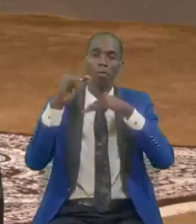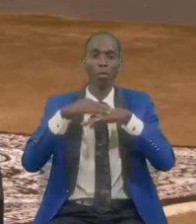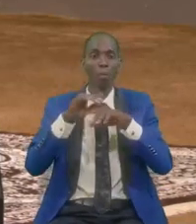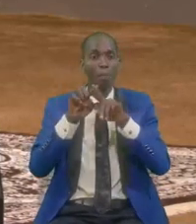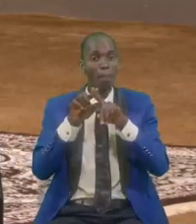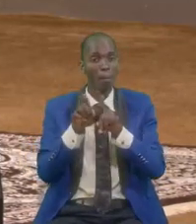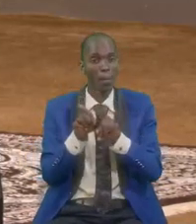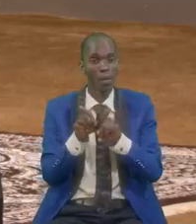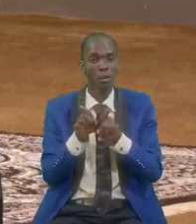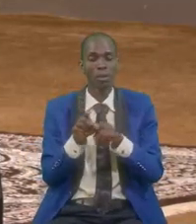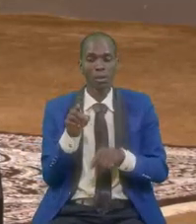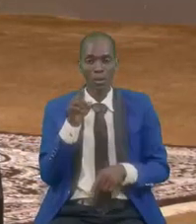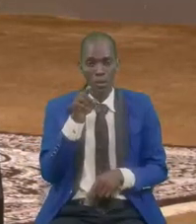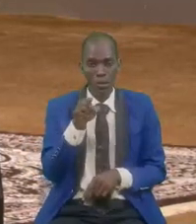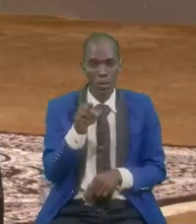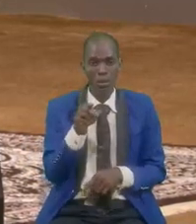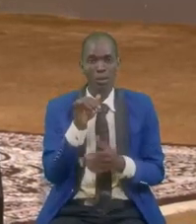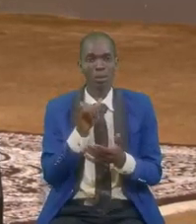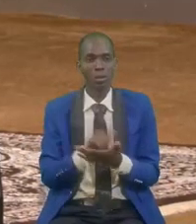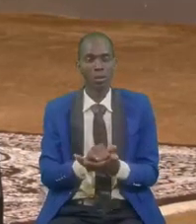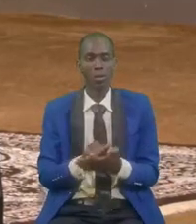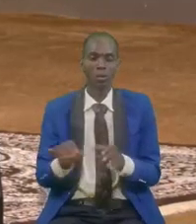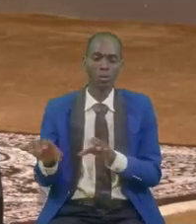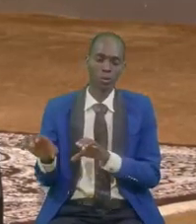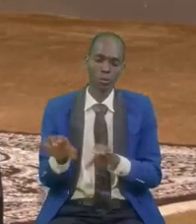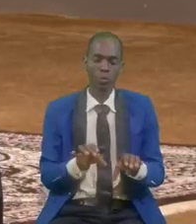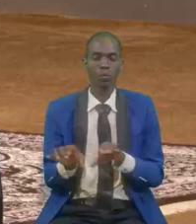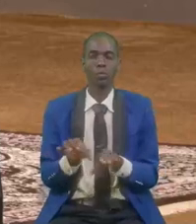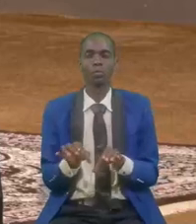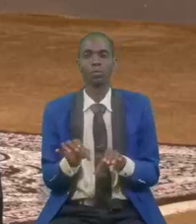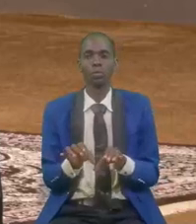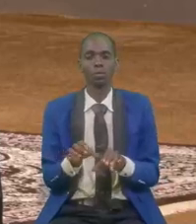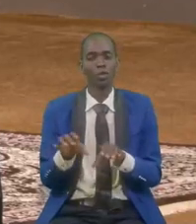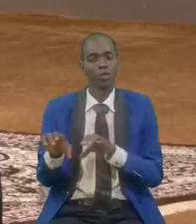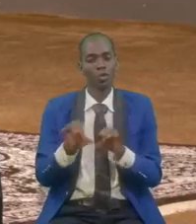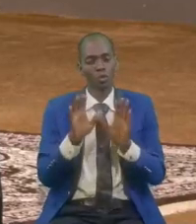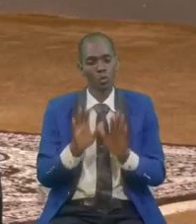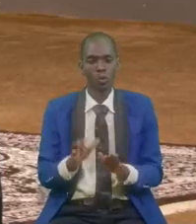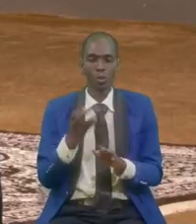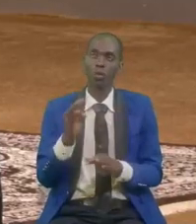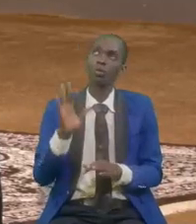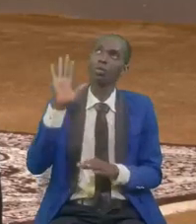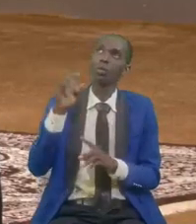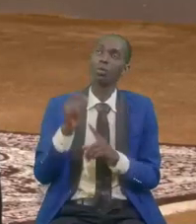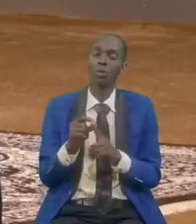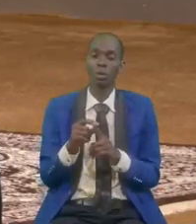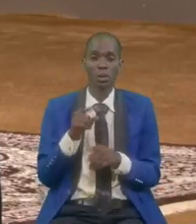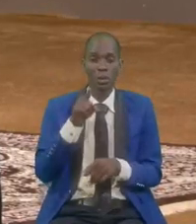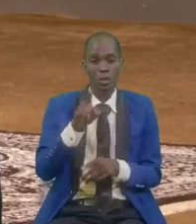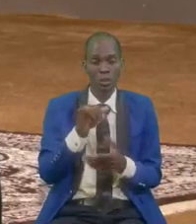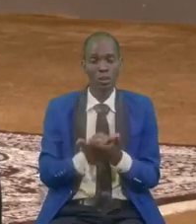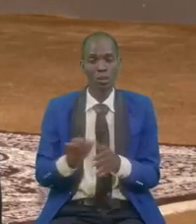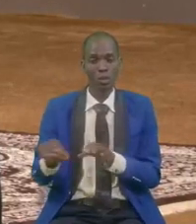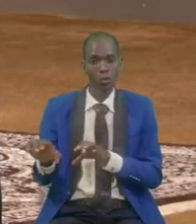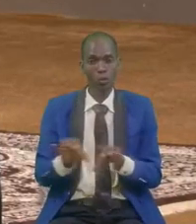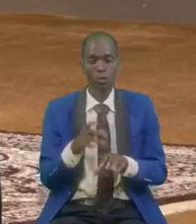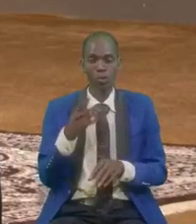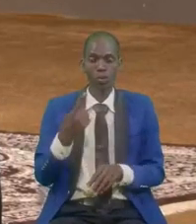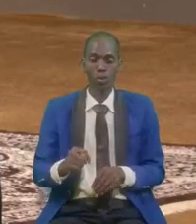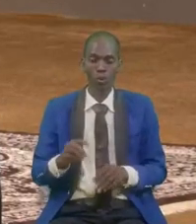Mais celui-là seul qui fait les pratiquants de la parole, mais celui-là seul qui